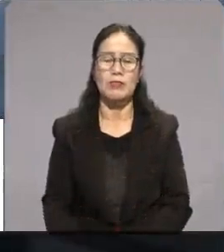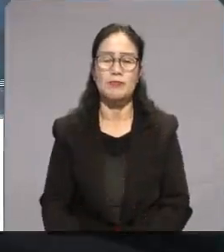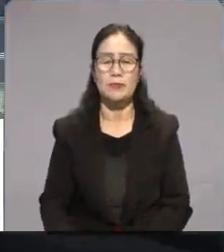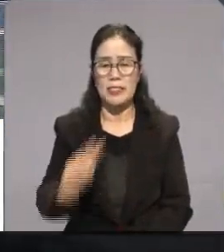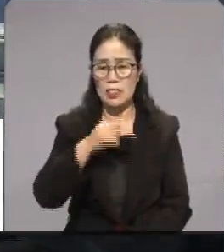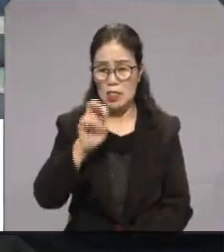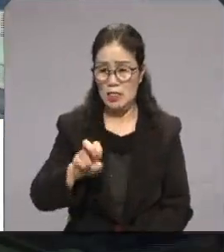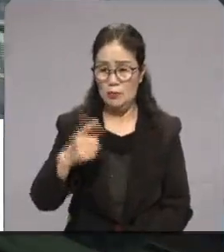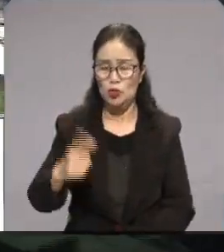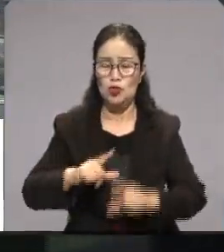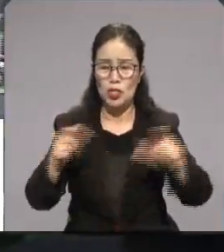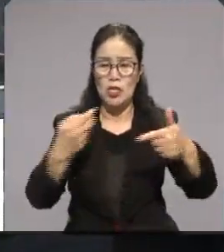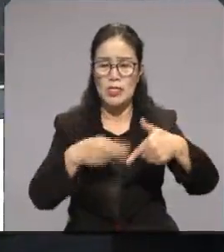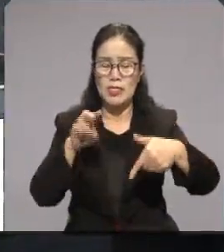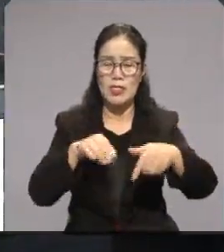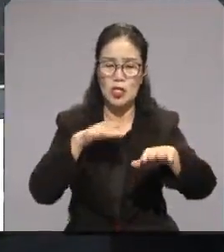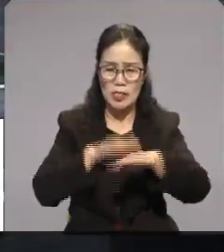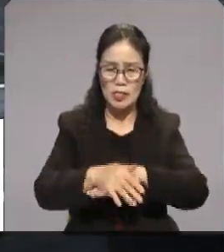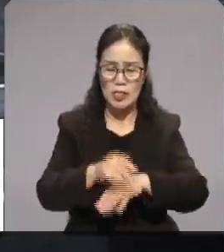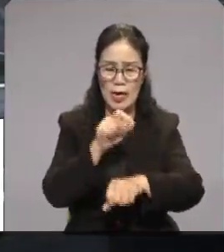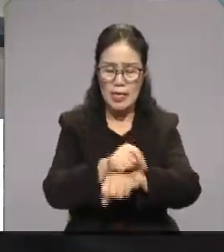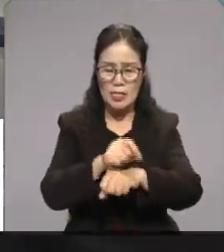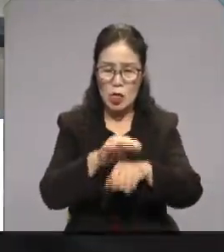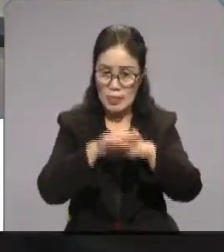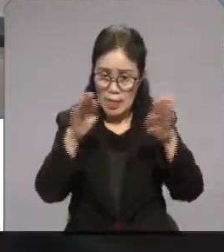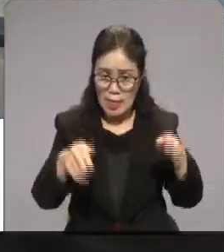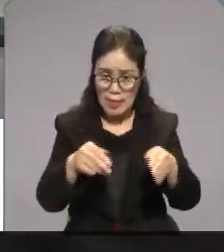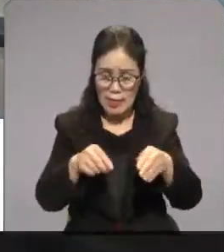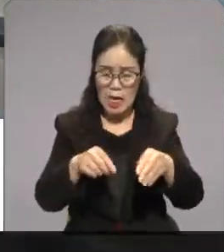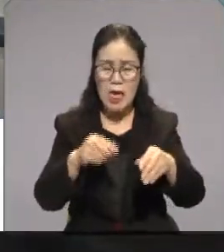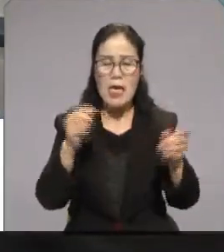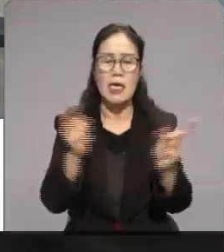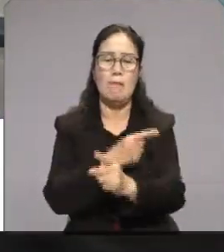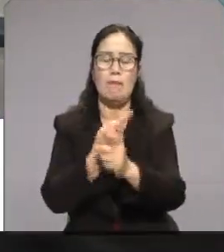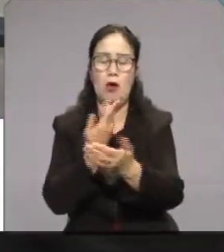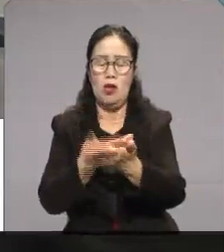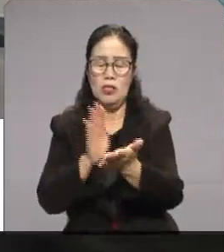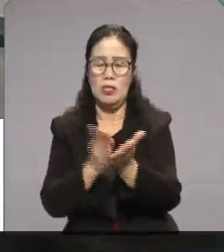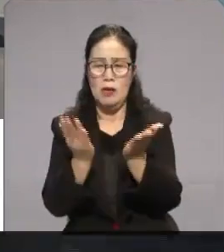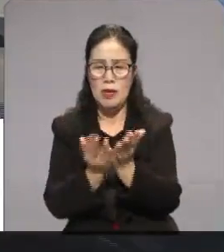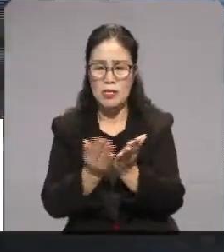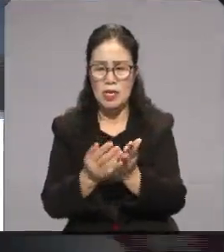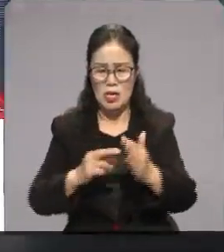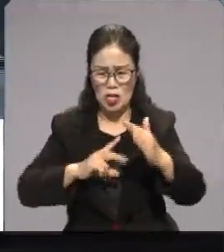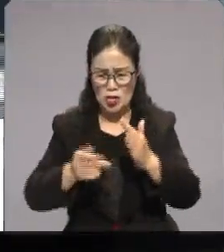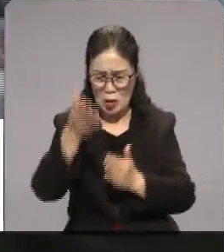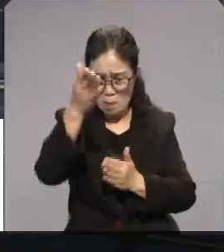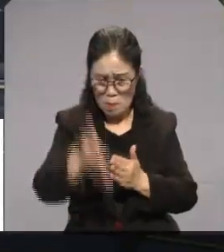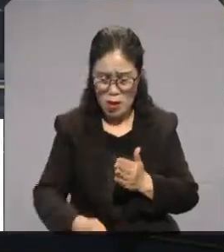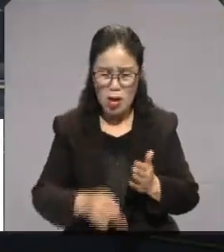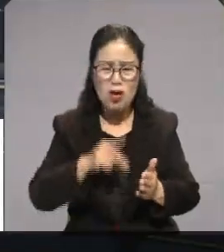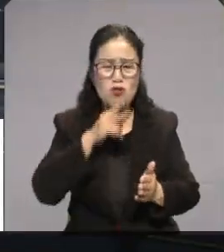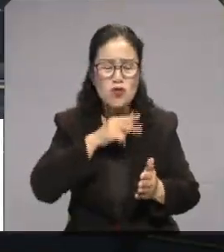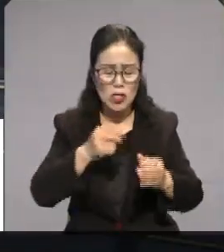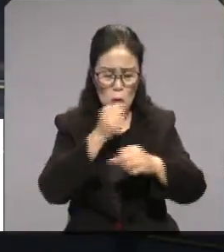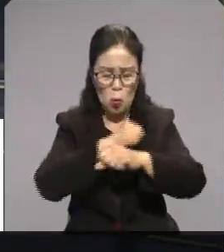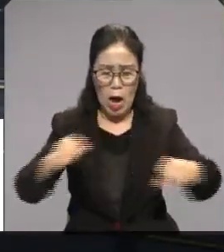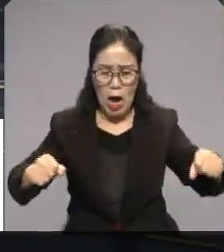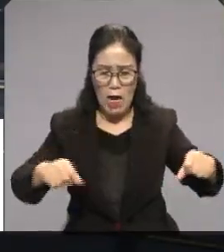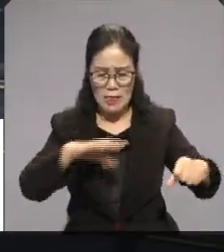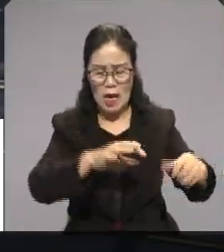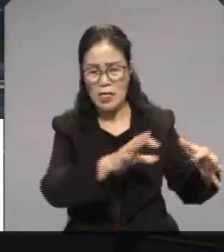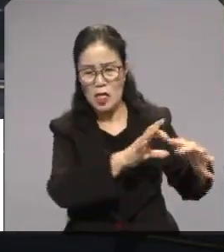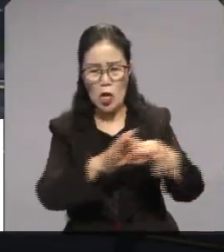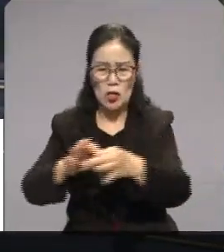2026년 인천형 행정체제 개편 시기에 맞춰 경인 전철로 단절됐던 동인천역 광장을 연결해